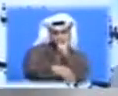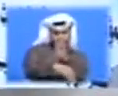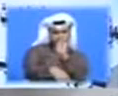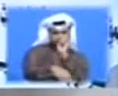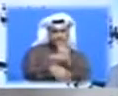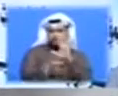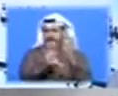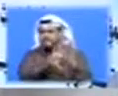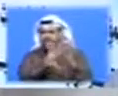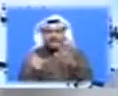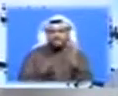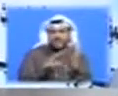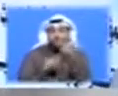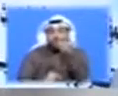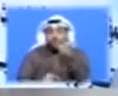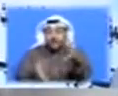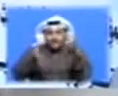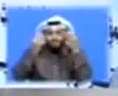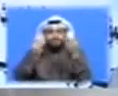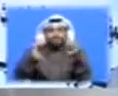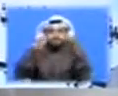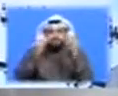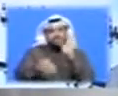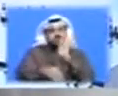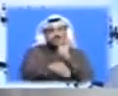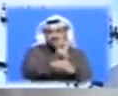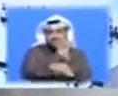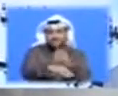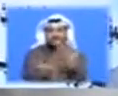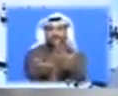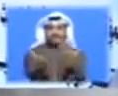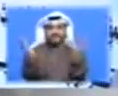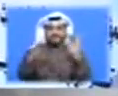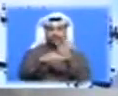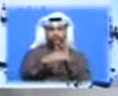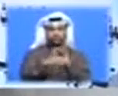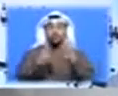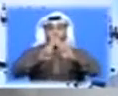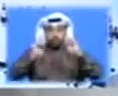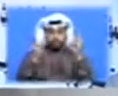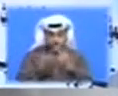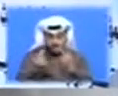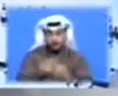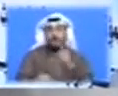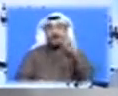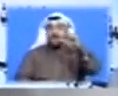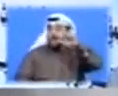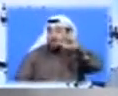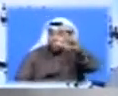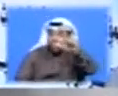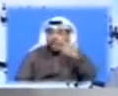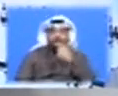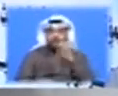والقطاع العام، من خلال الدورات التدريبية، من خلال دورات اللغة، من خلال المؤتمرات العلمية، من